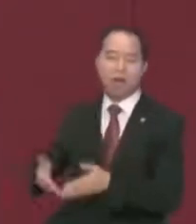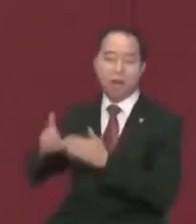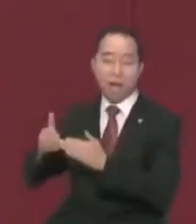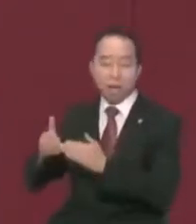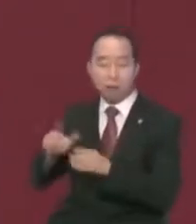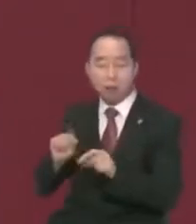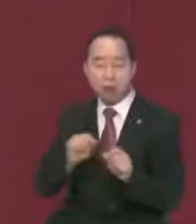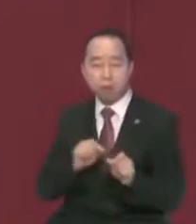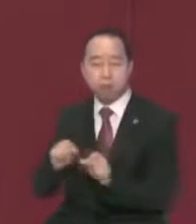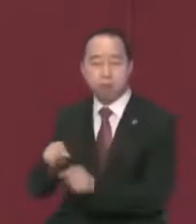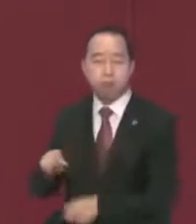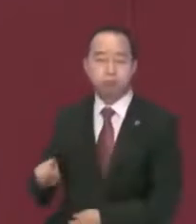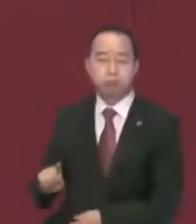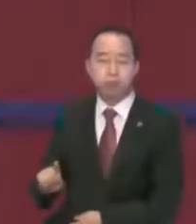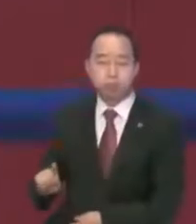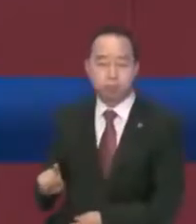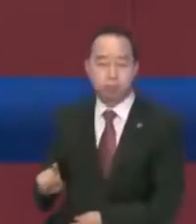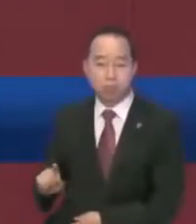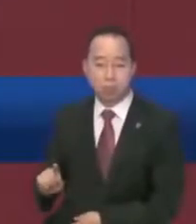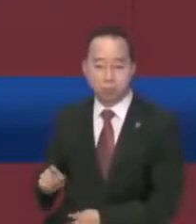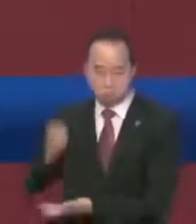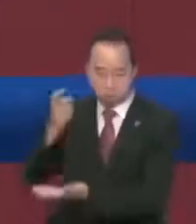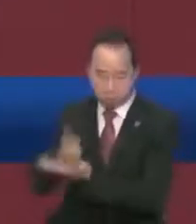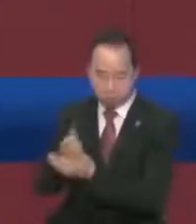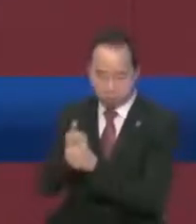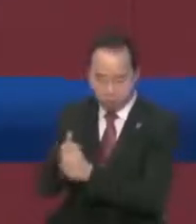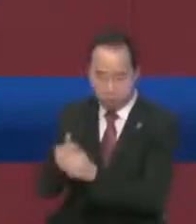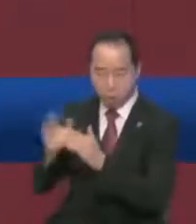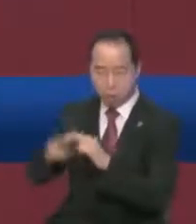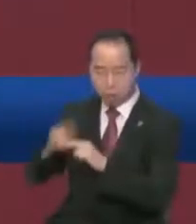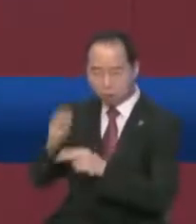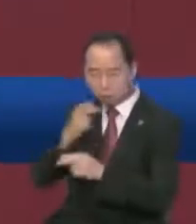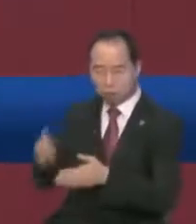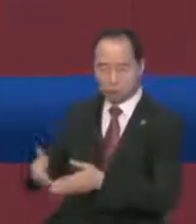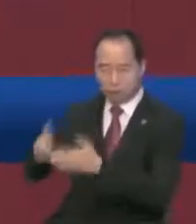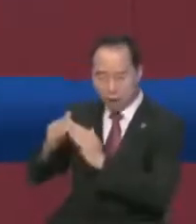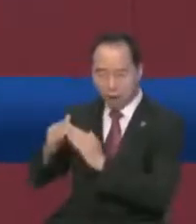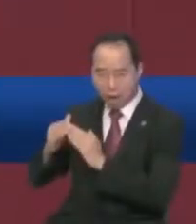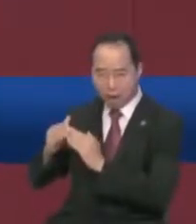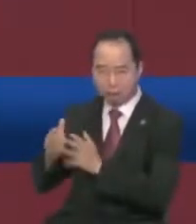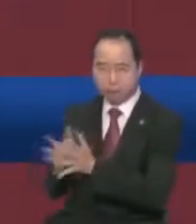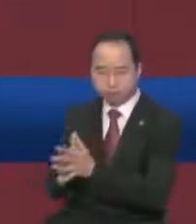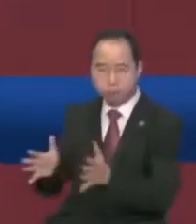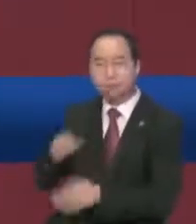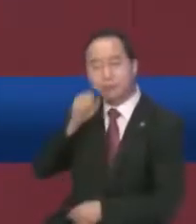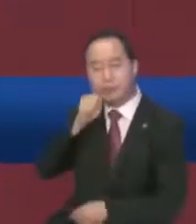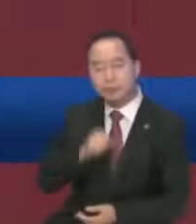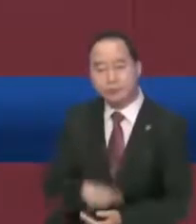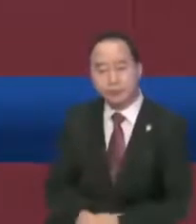있습니다. 법에 따라 공수처가 설치되고 가동되기를 바랍니다.